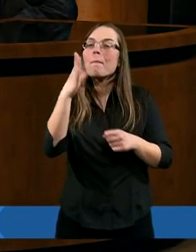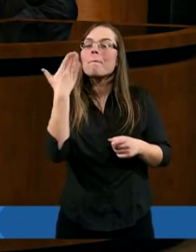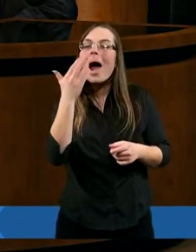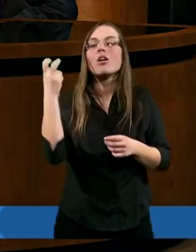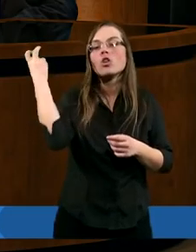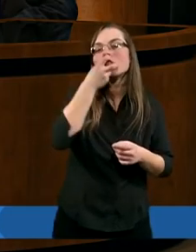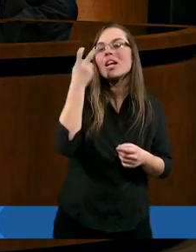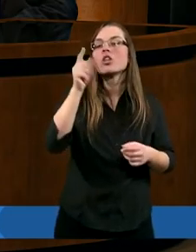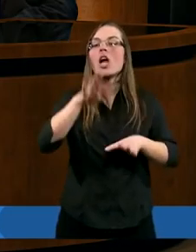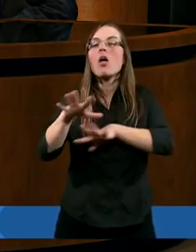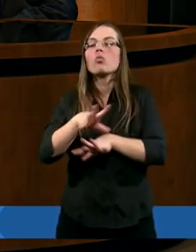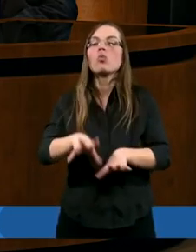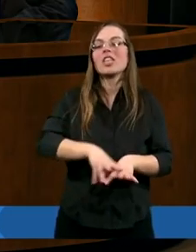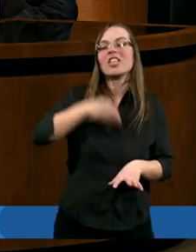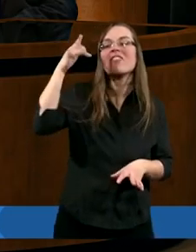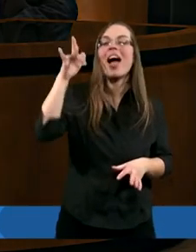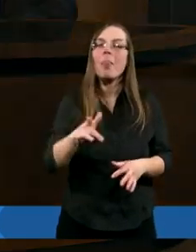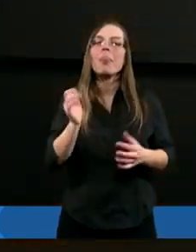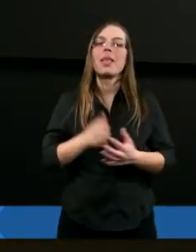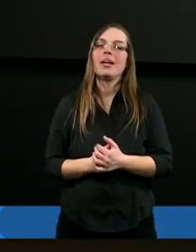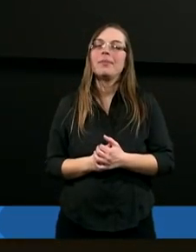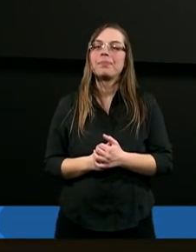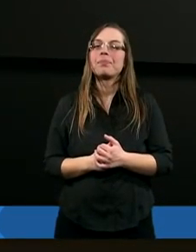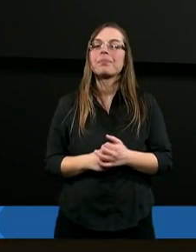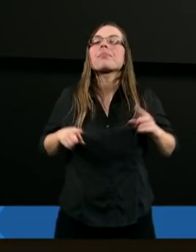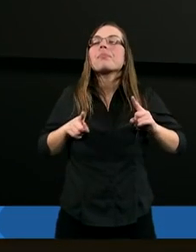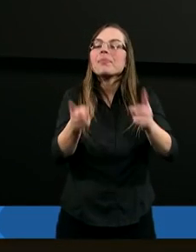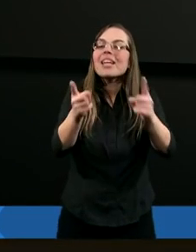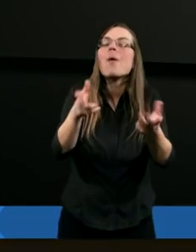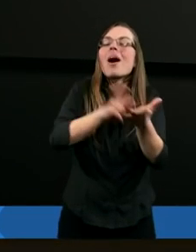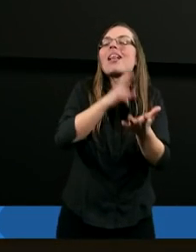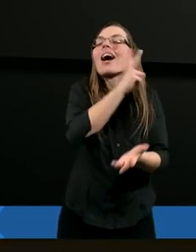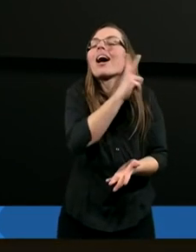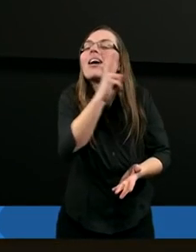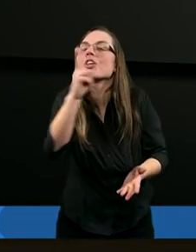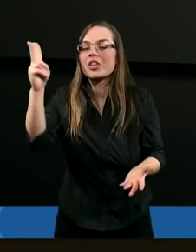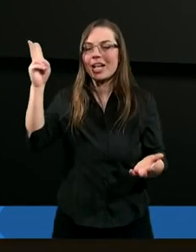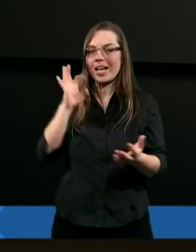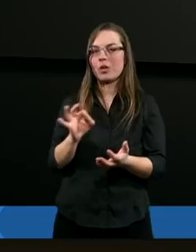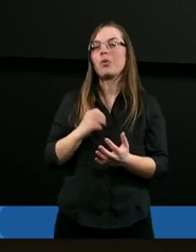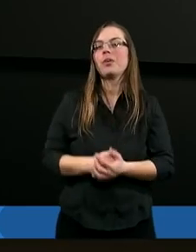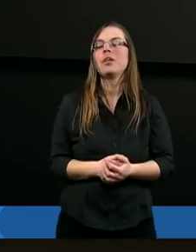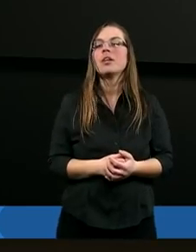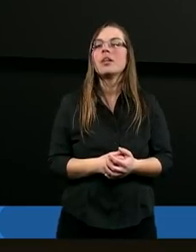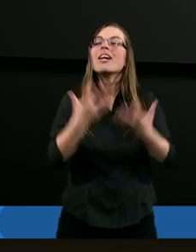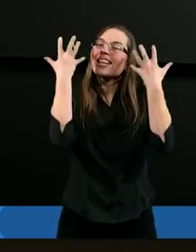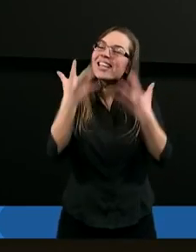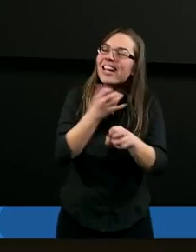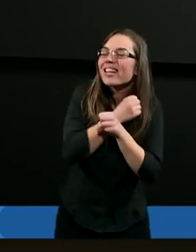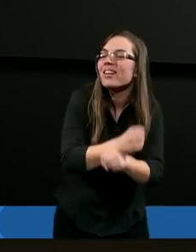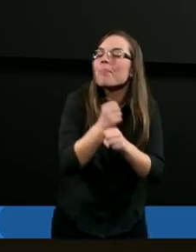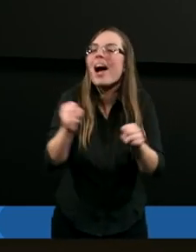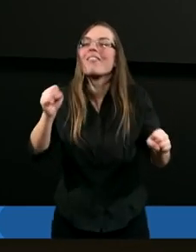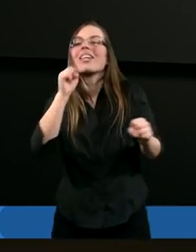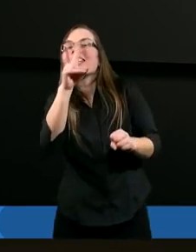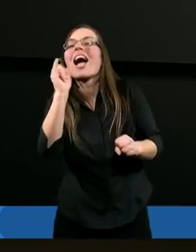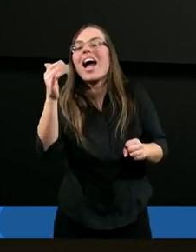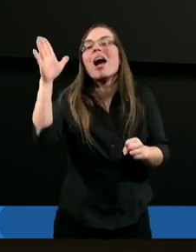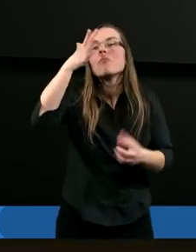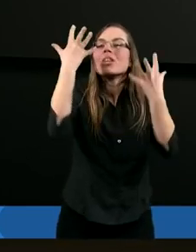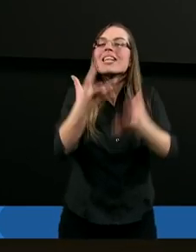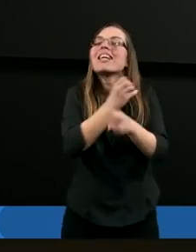bardzo ciekawe, że Duch Święty działa na każdego i chce zbawić tak jak